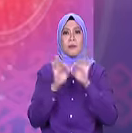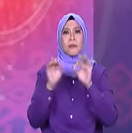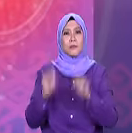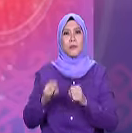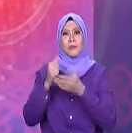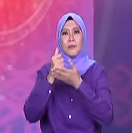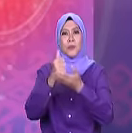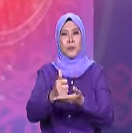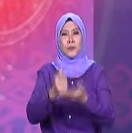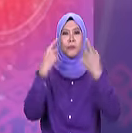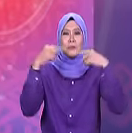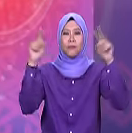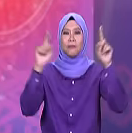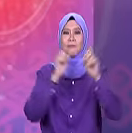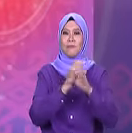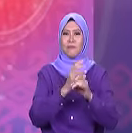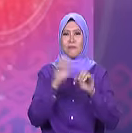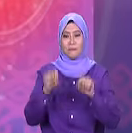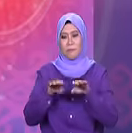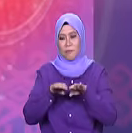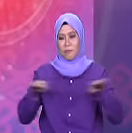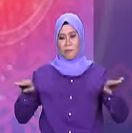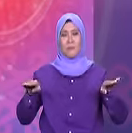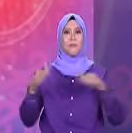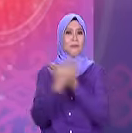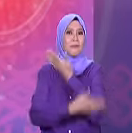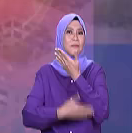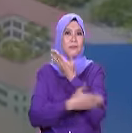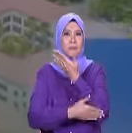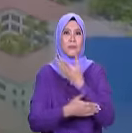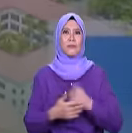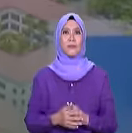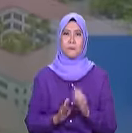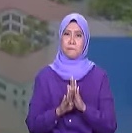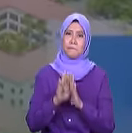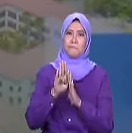dapat membantu menjayakan usaha menstabilkan semula negara.